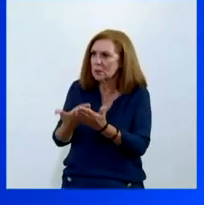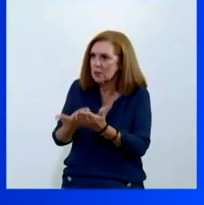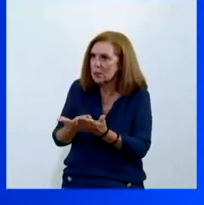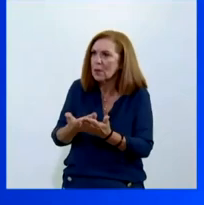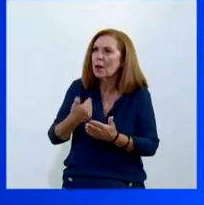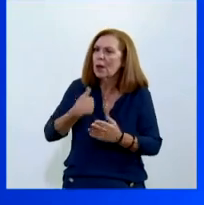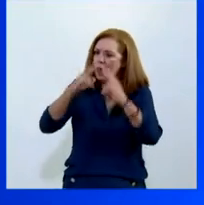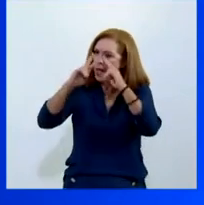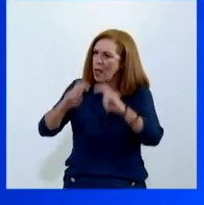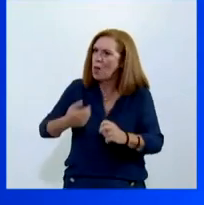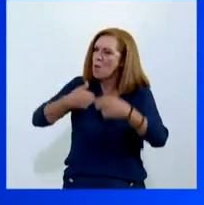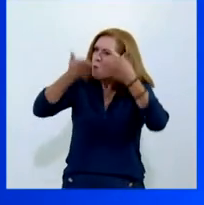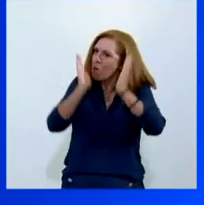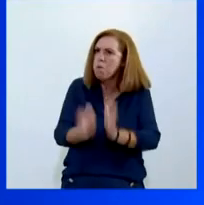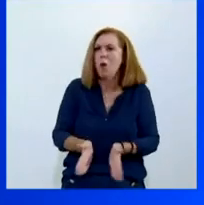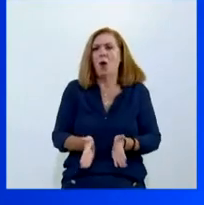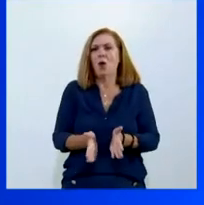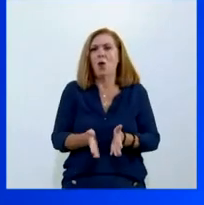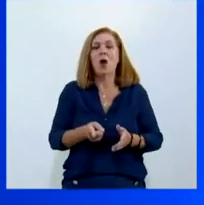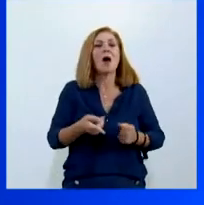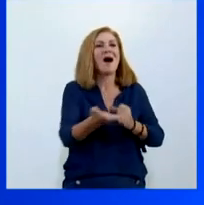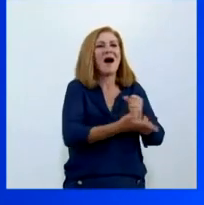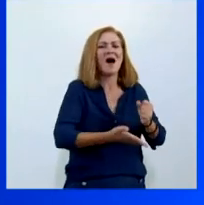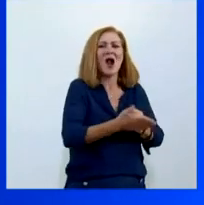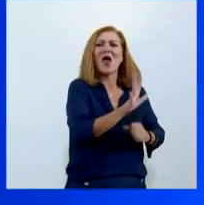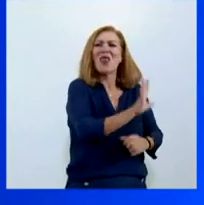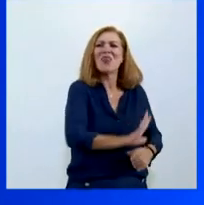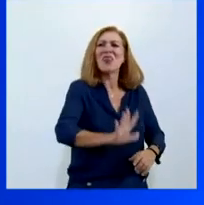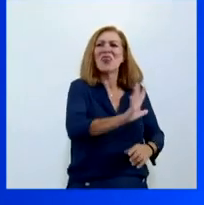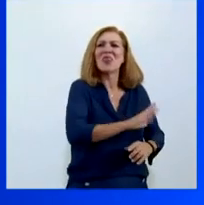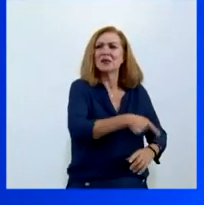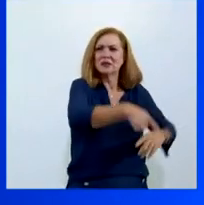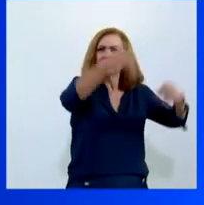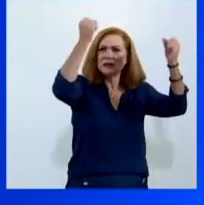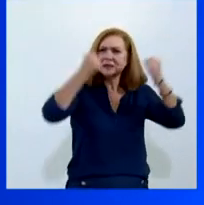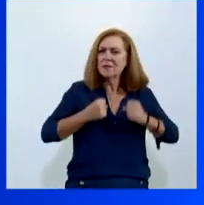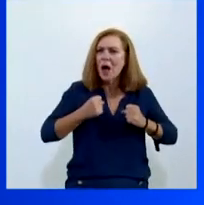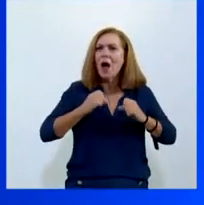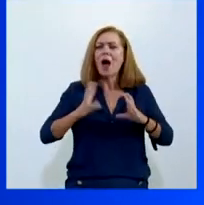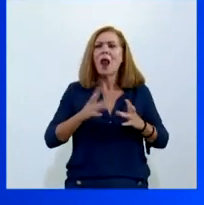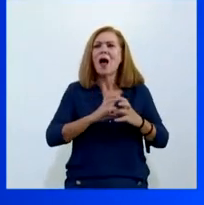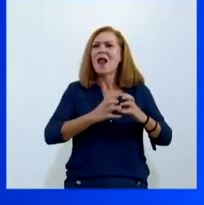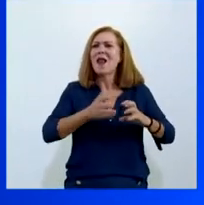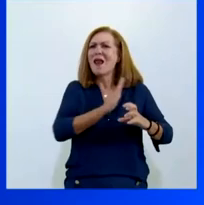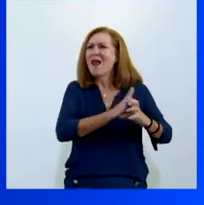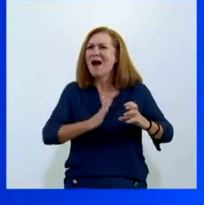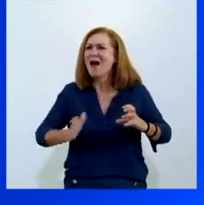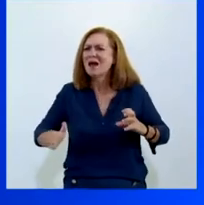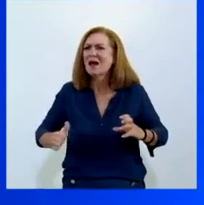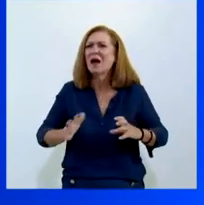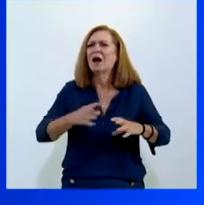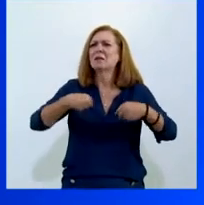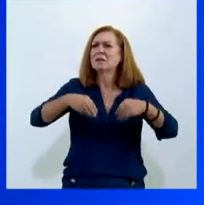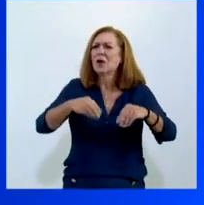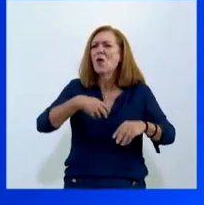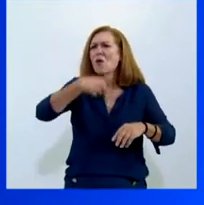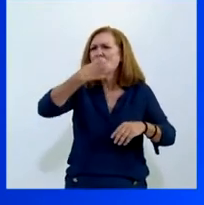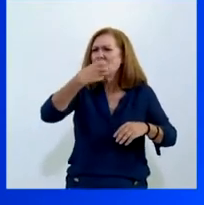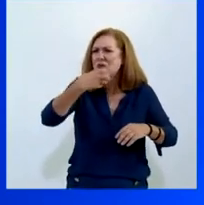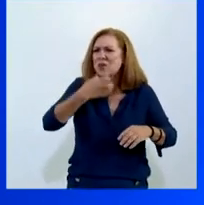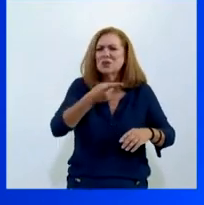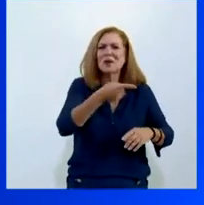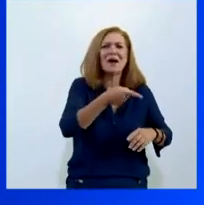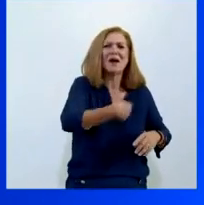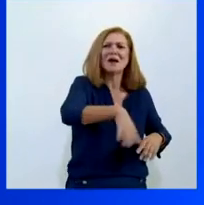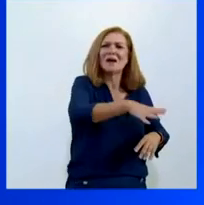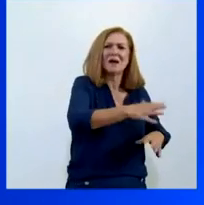Η αγροτική παραγωγή της Θεσσαλίας επλήγει, αλλά τα οπωροκυπευτικά που παράγονται στις εκτάσεις που πλημμύρισαν,